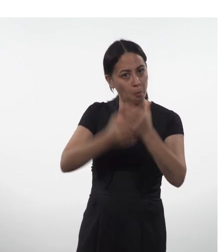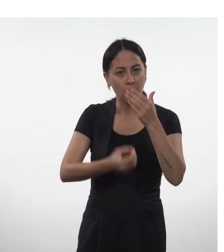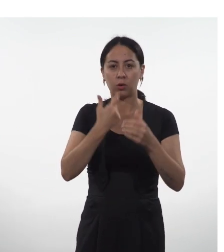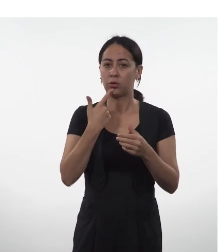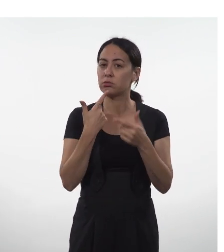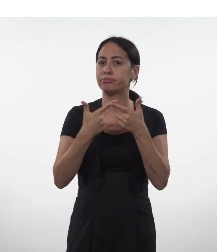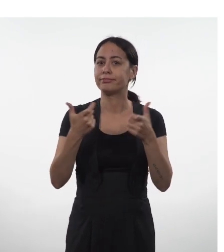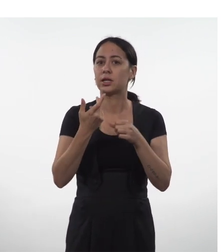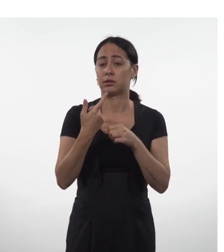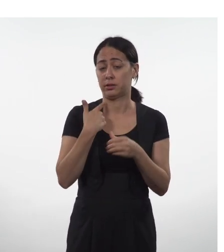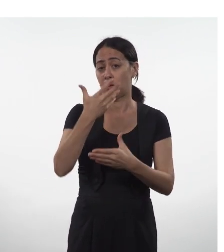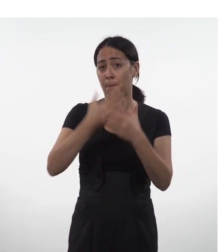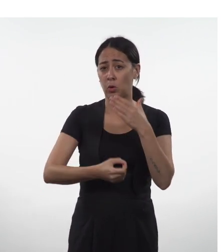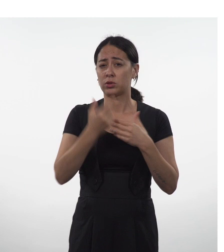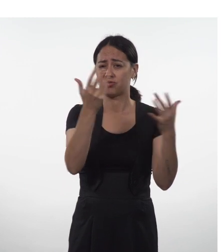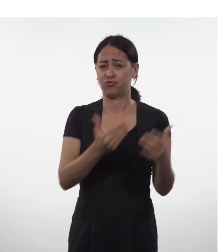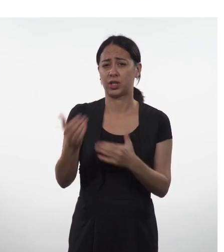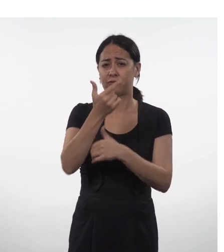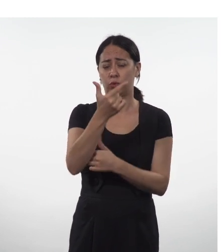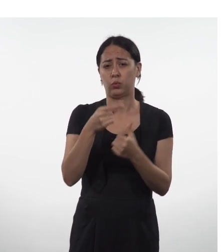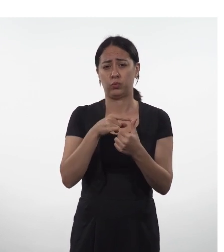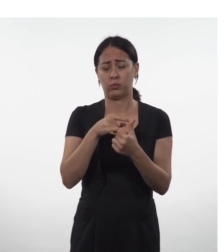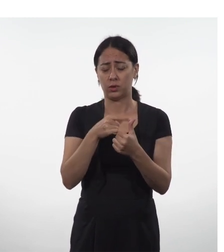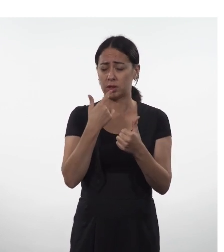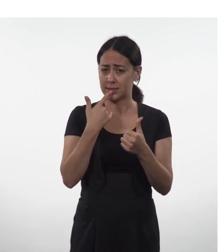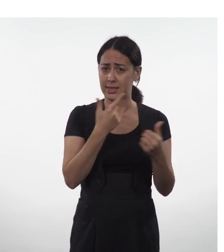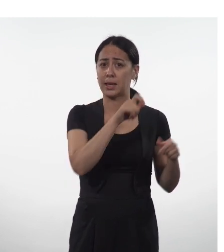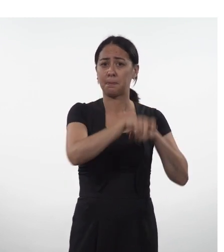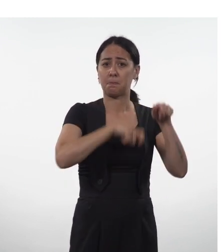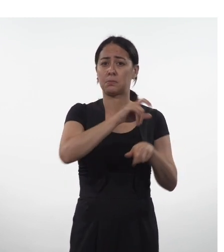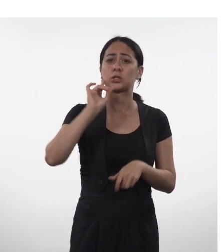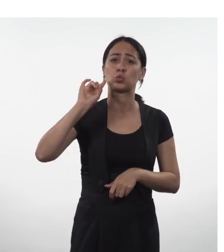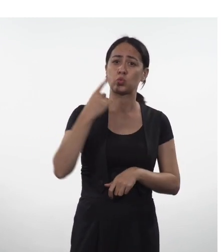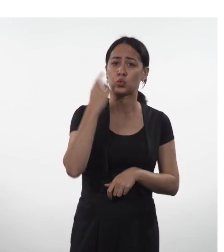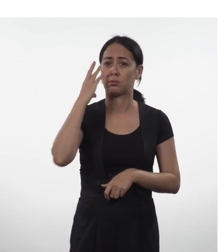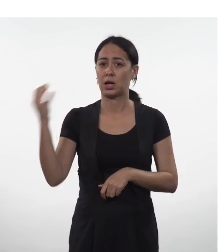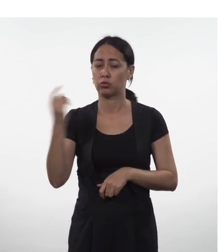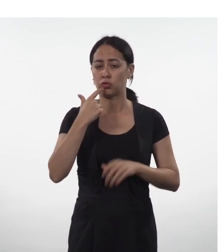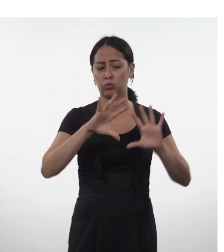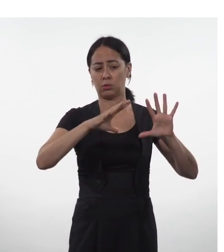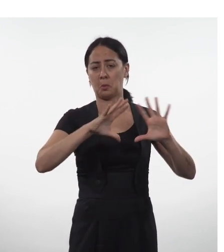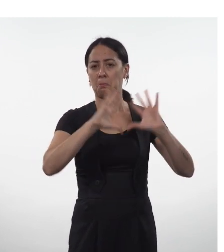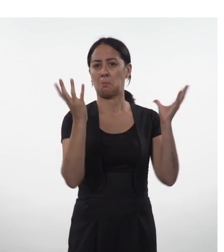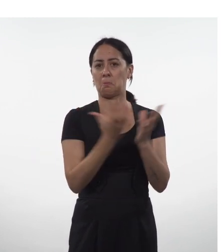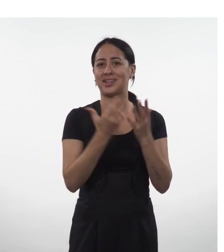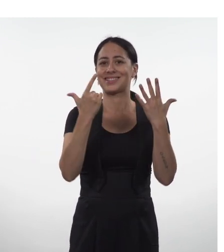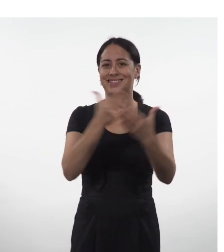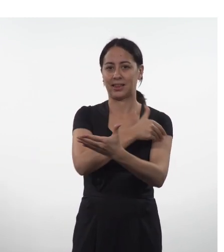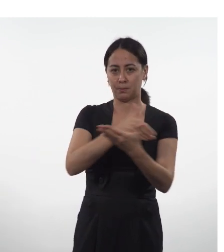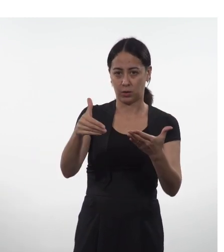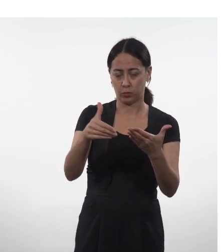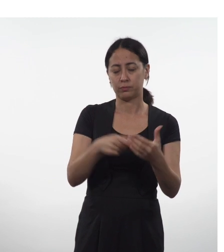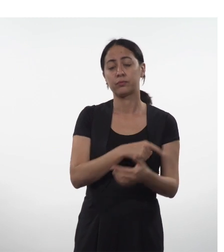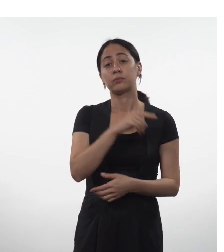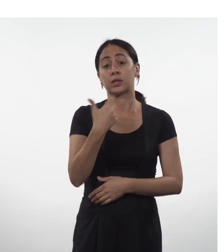pour commencer ce webinaire. On estime à environ 7 millions le nombre de personnes sourdes et malentendantes en France, donc 500